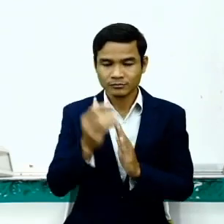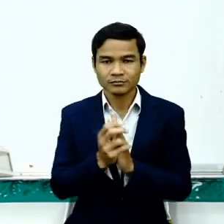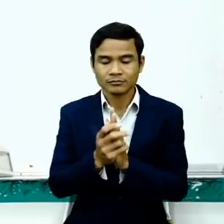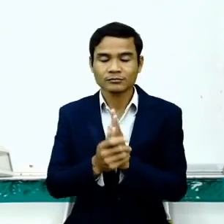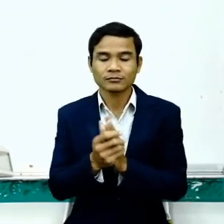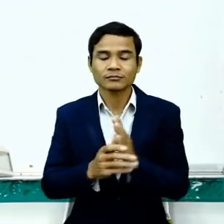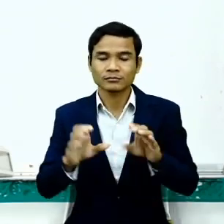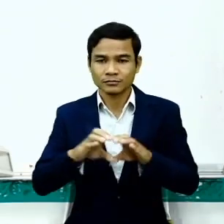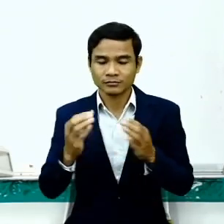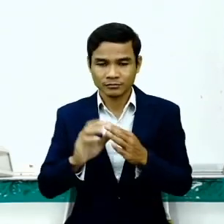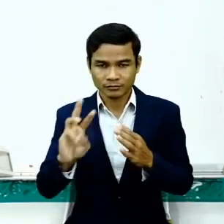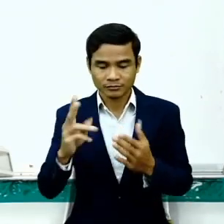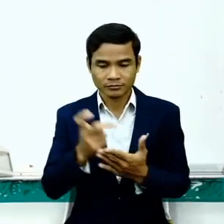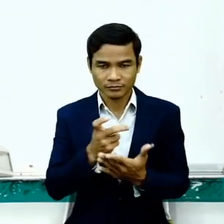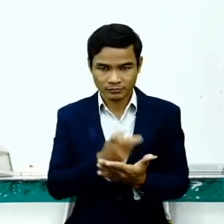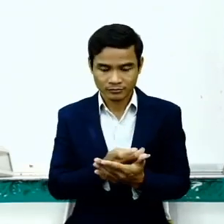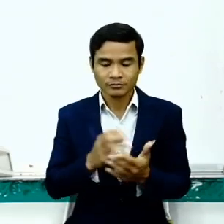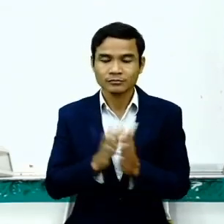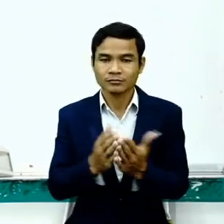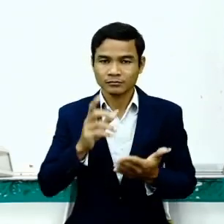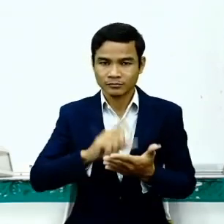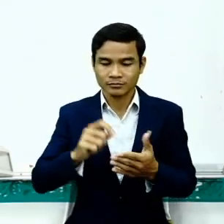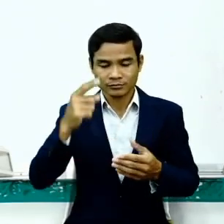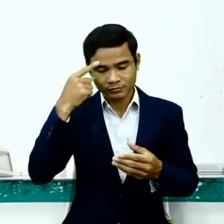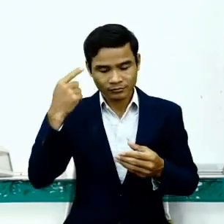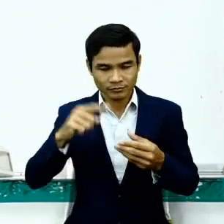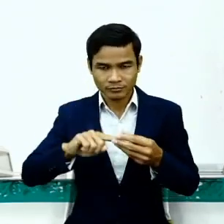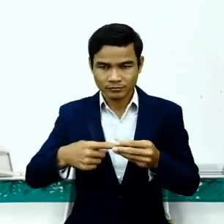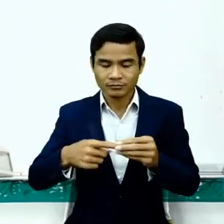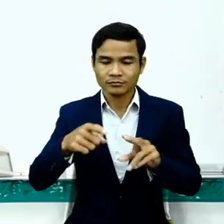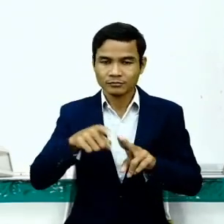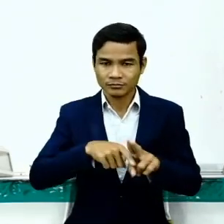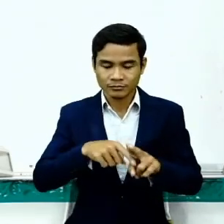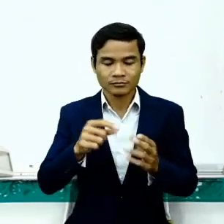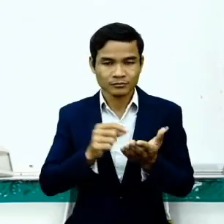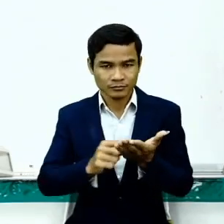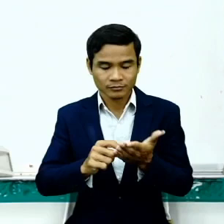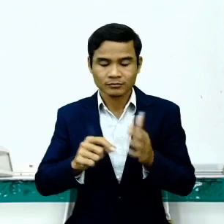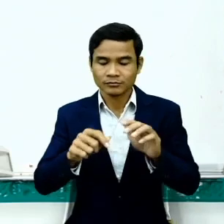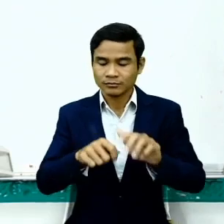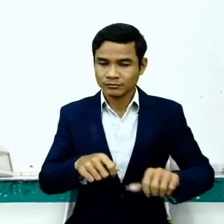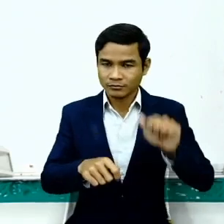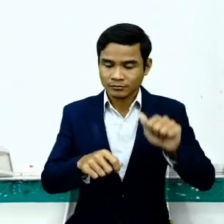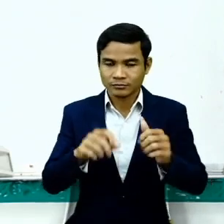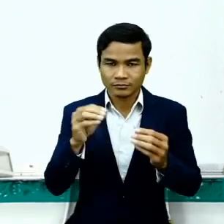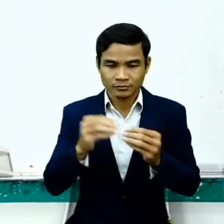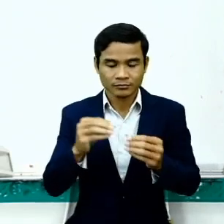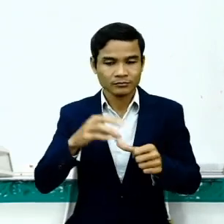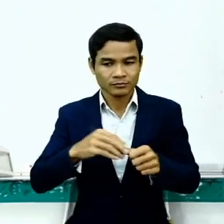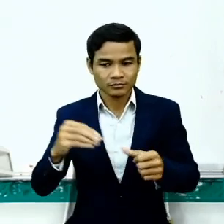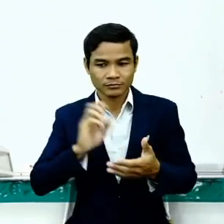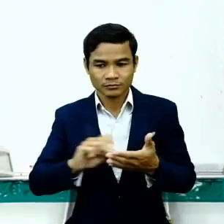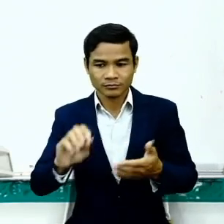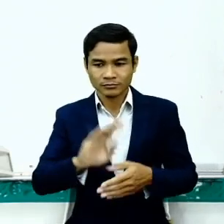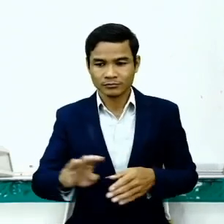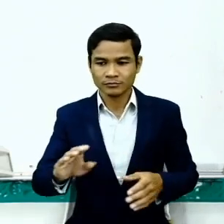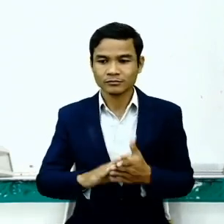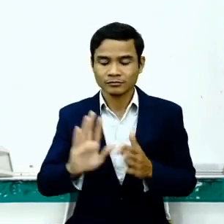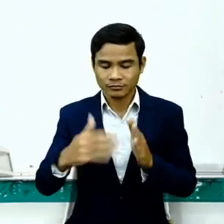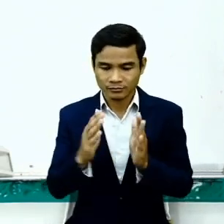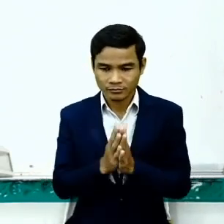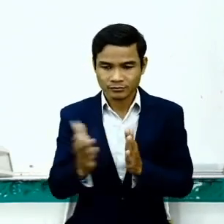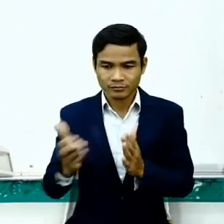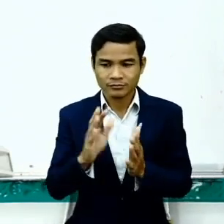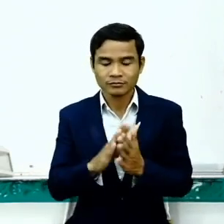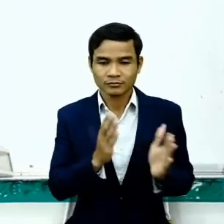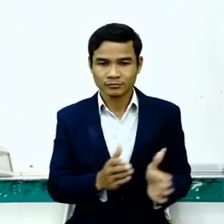thân ạ thị bấy. Sẽ phải xa xế, khẩn đáy bần tốt. Cho lúc đã chân nguồn để xó thì có phần. Chà, con chân xâm